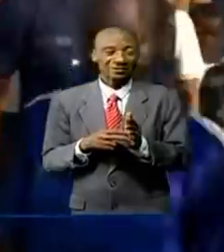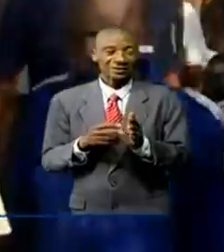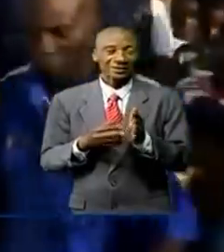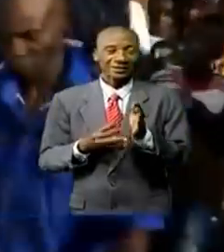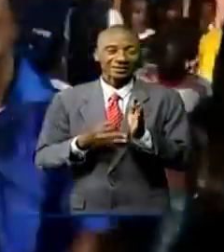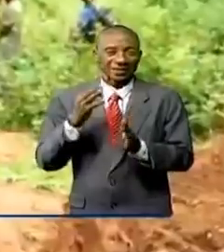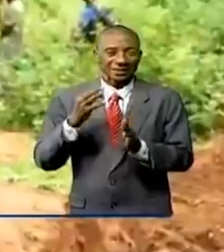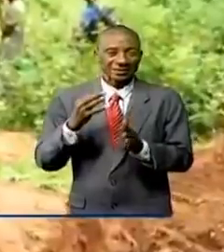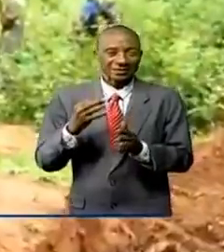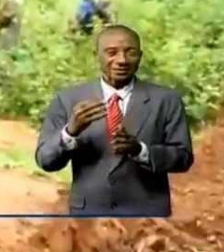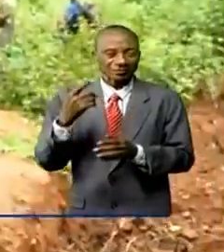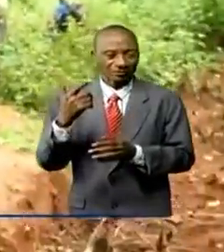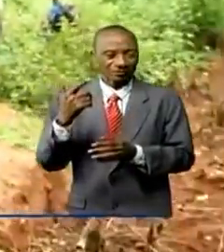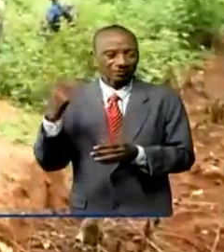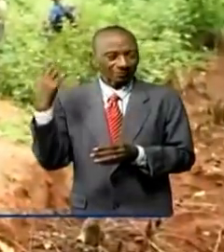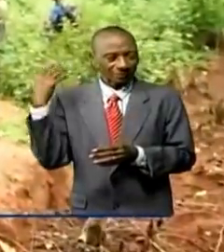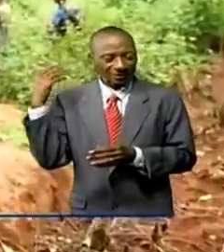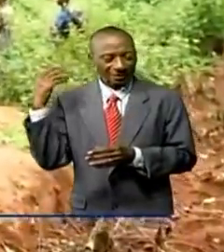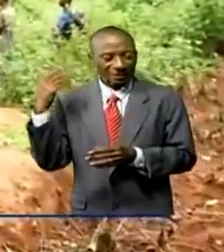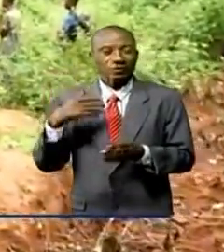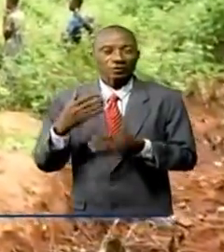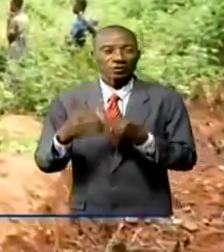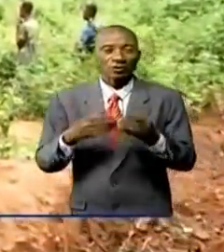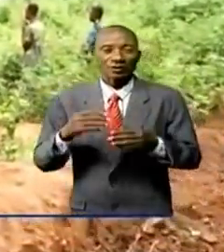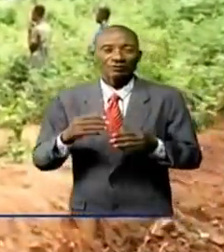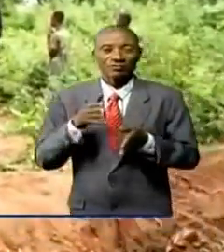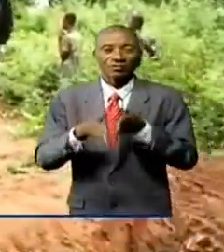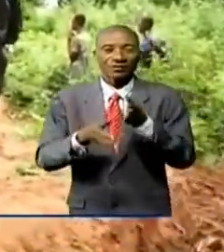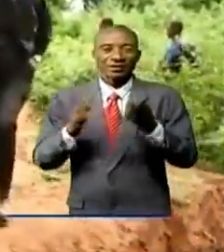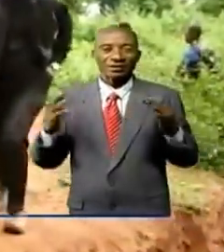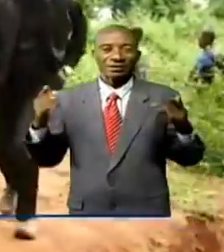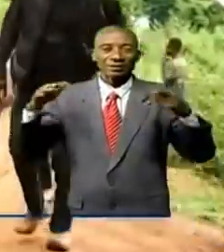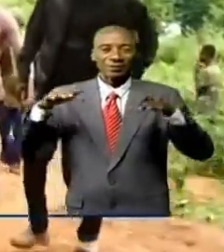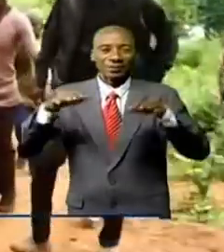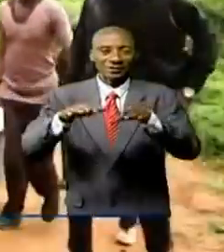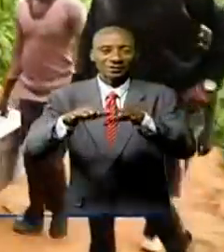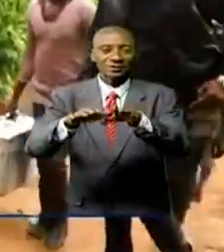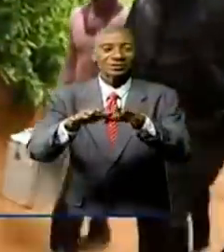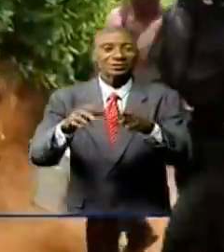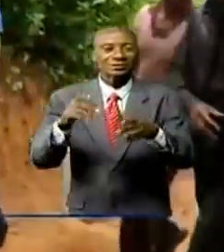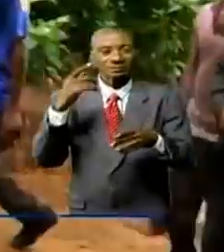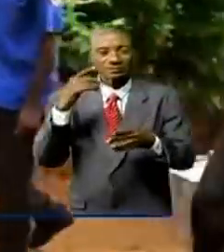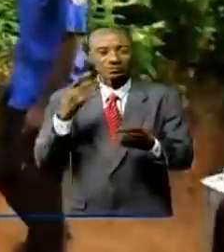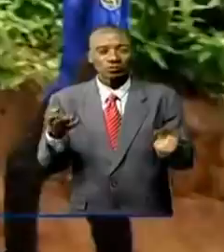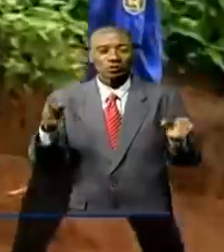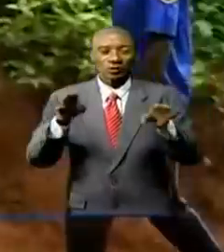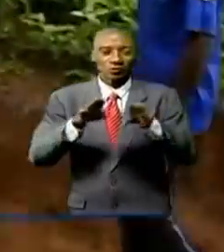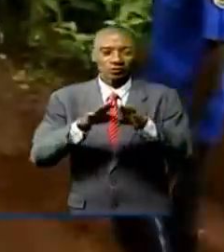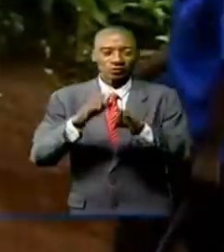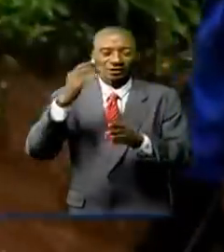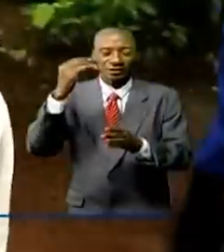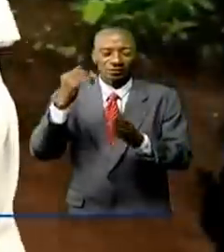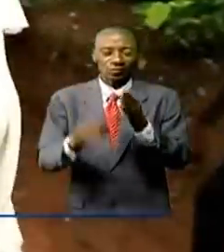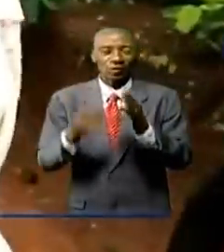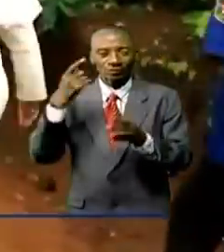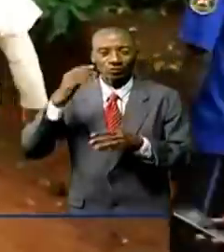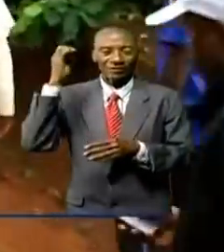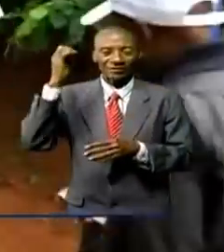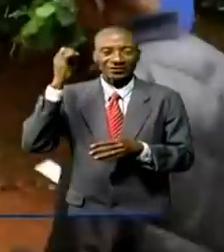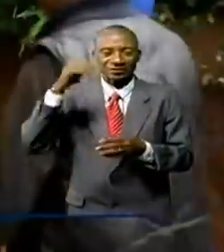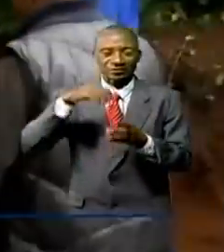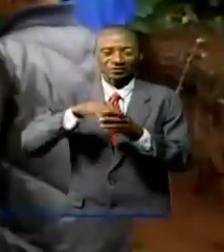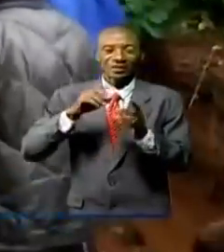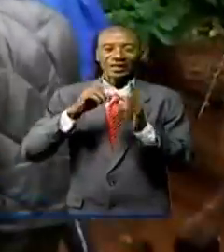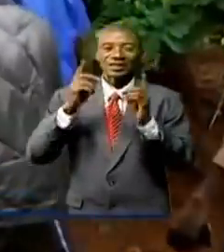effectuer un pèlerinage dans le cadre des activités de la clôture du centenaire de l'évangélisation du diocèse d'Idiofa qui